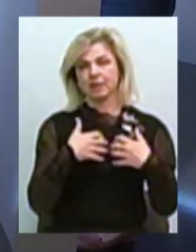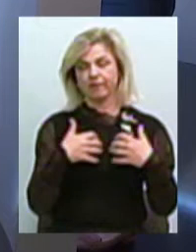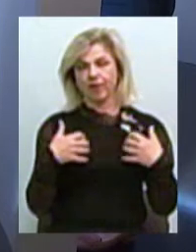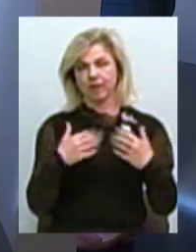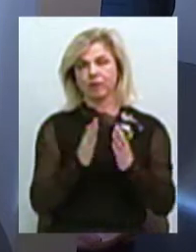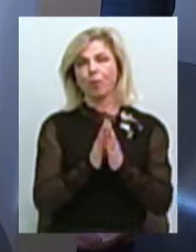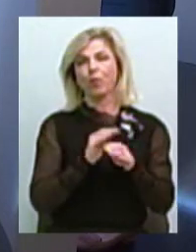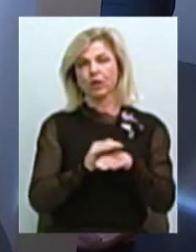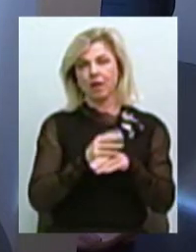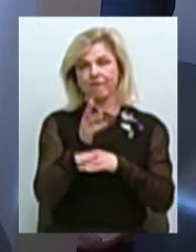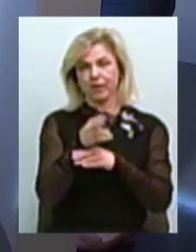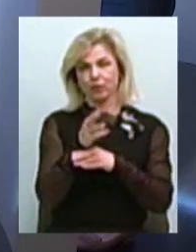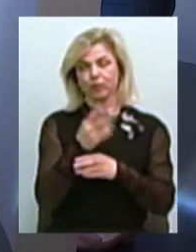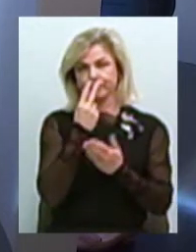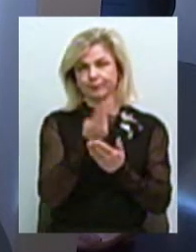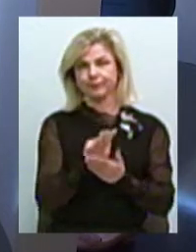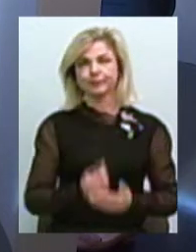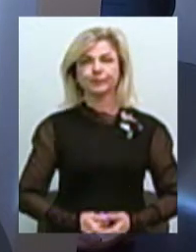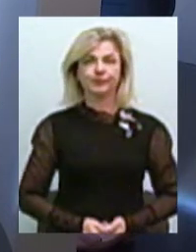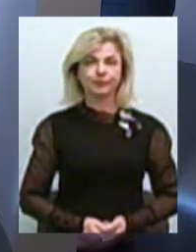Будь ласка, відеосюжет.